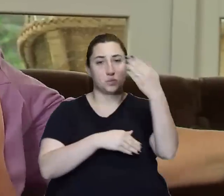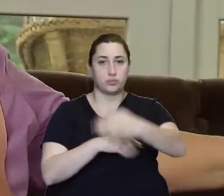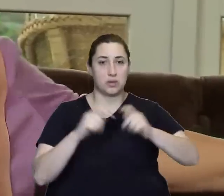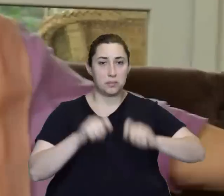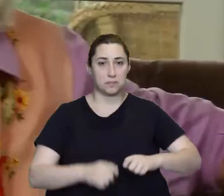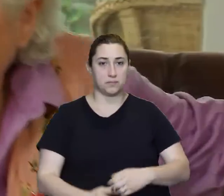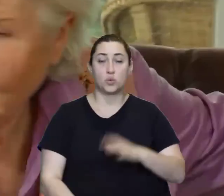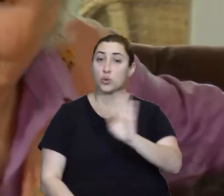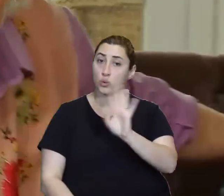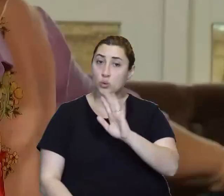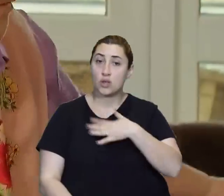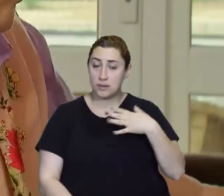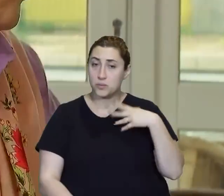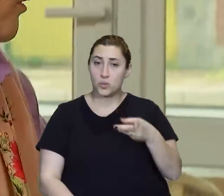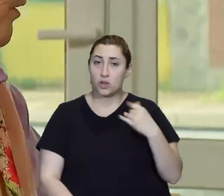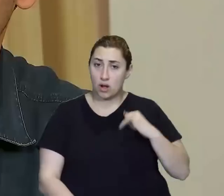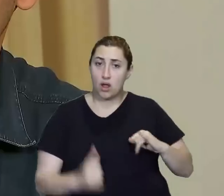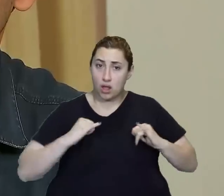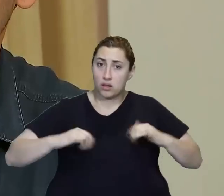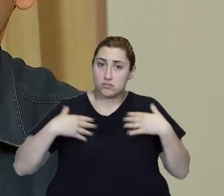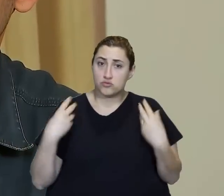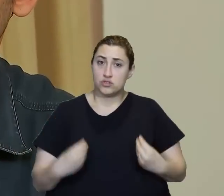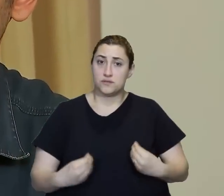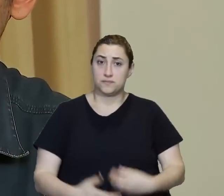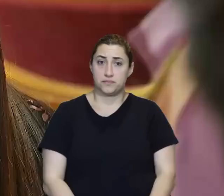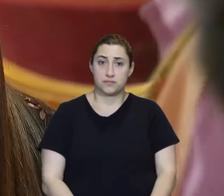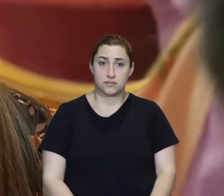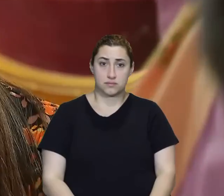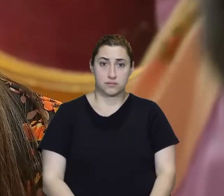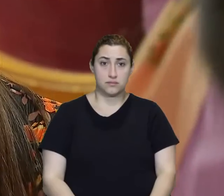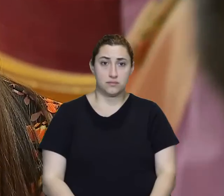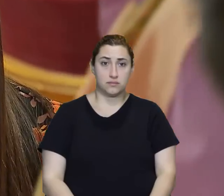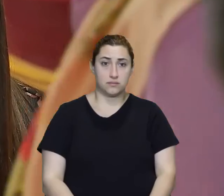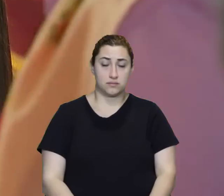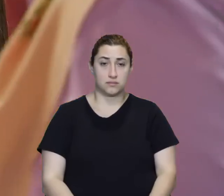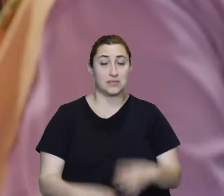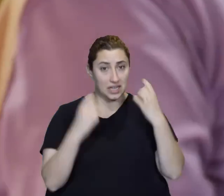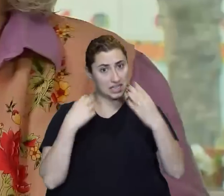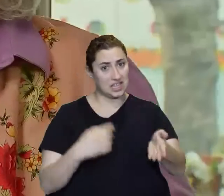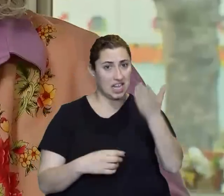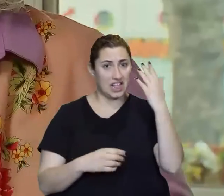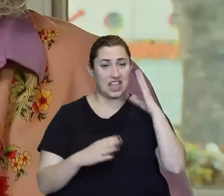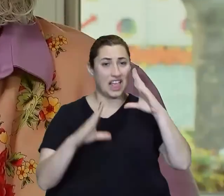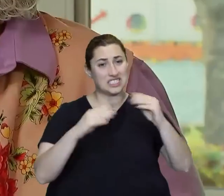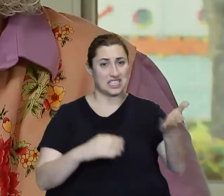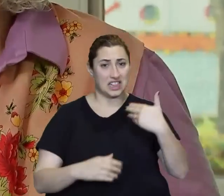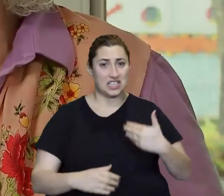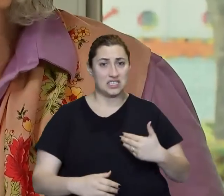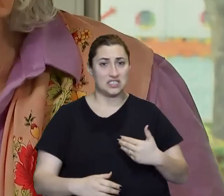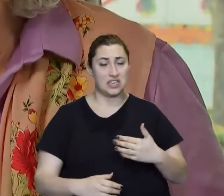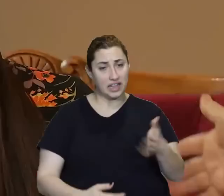yastık koyalım. Yok yok anacığım ben böyle rahatım. Zehra onaylar gibi kafa salladı. Gelin kalk. Yastık getir